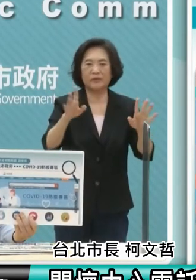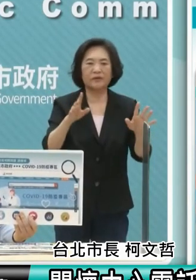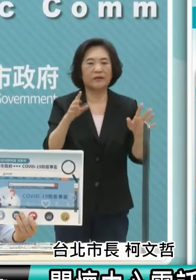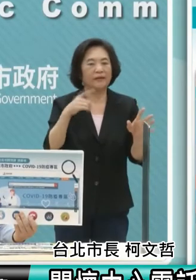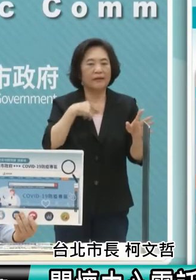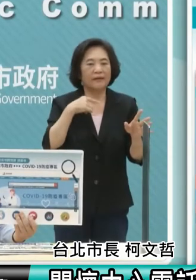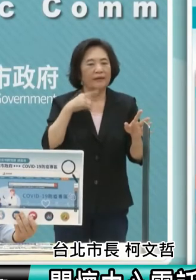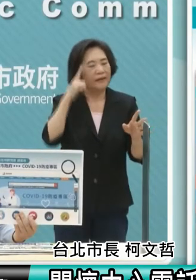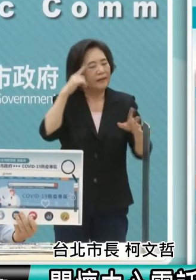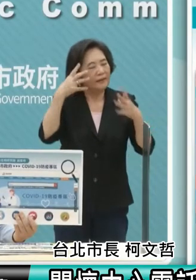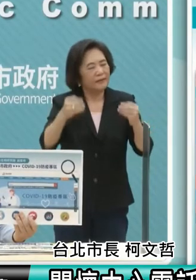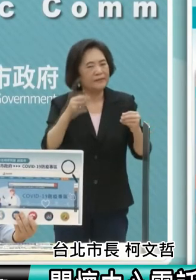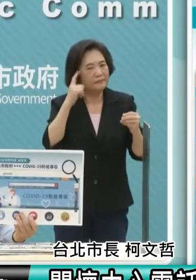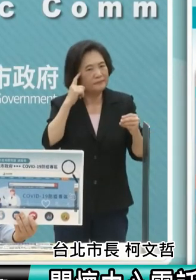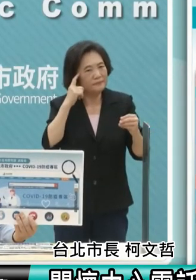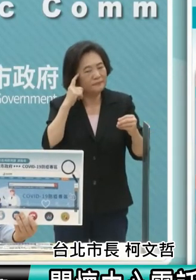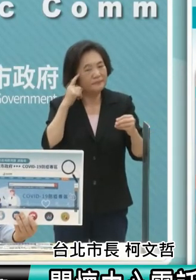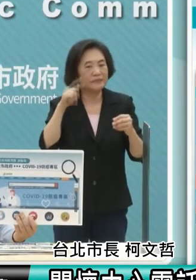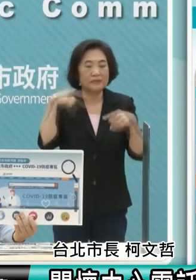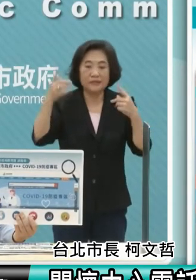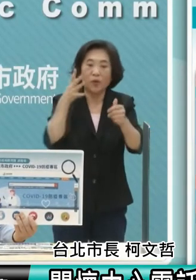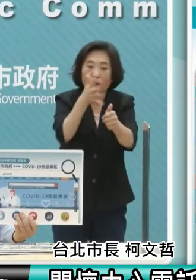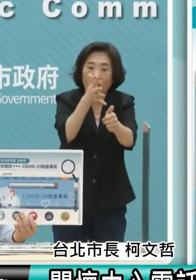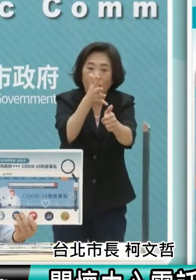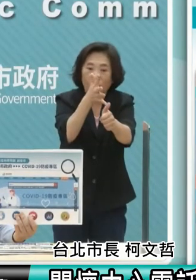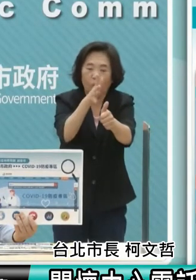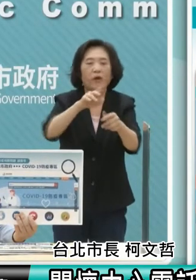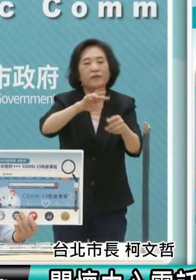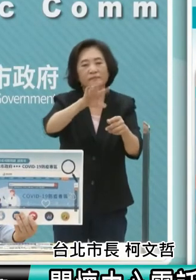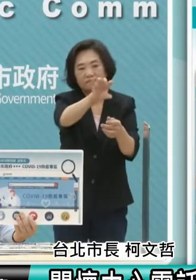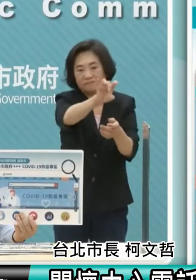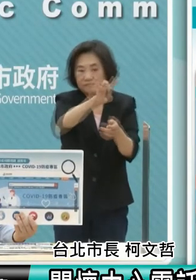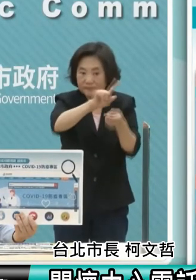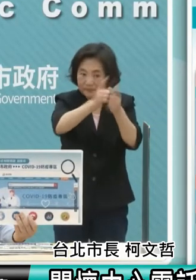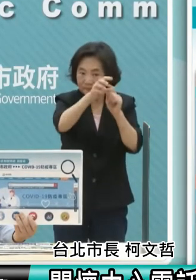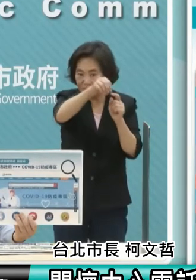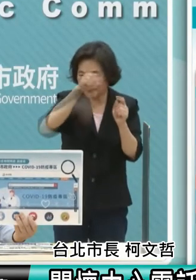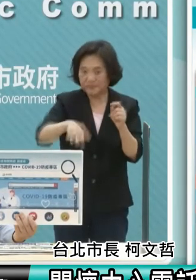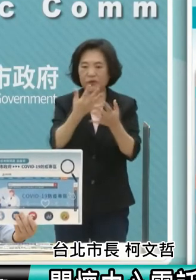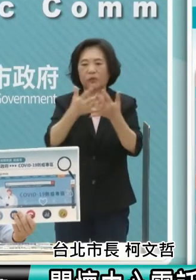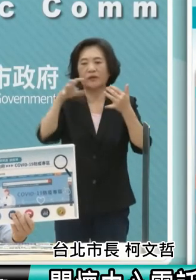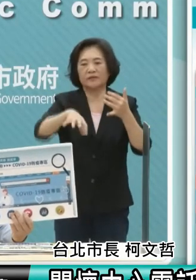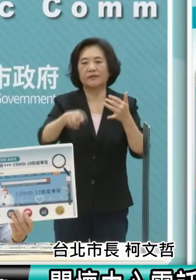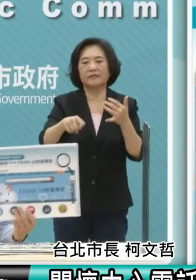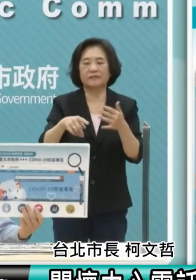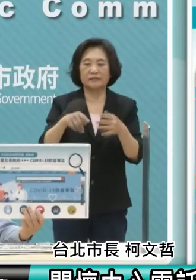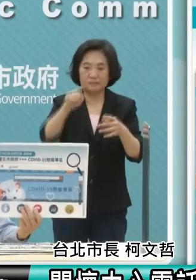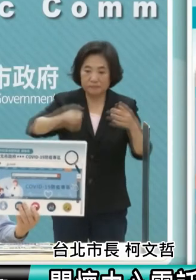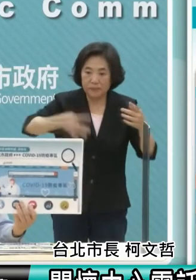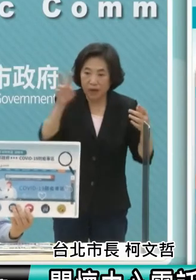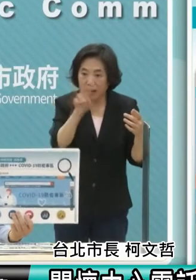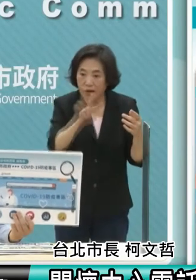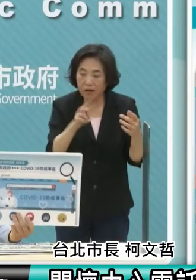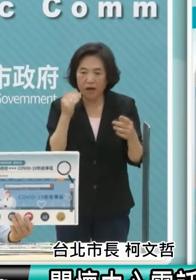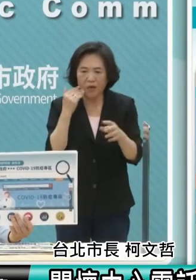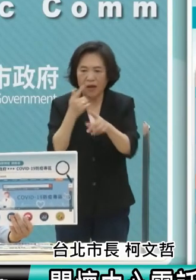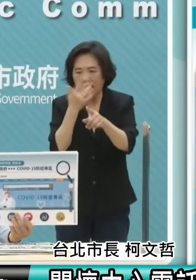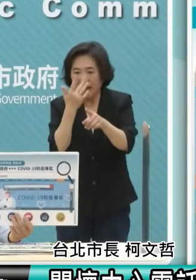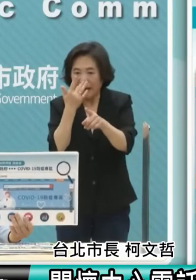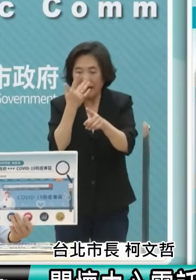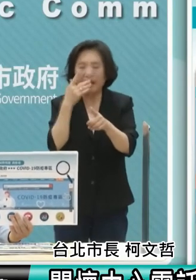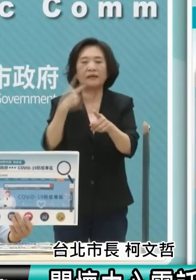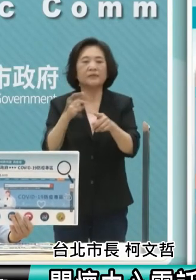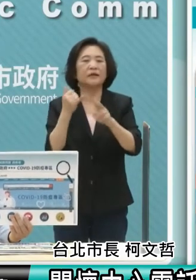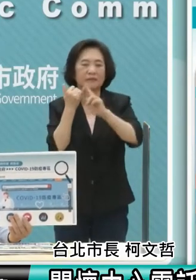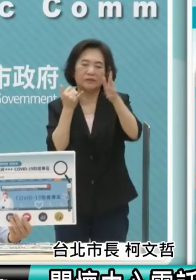把你常常问的题目全部化成网站的资料，你自己上去看。看完还看不懂的要打电话